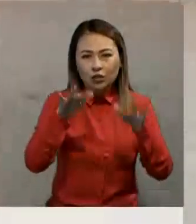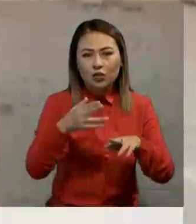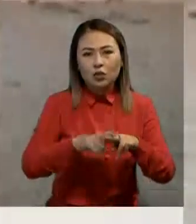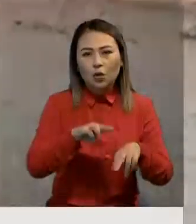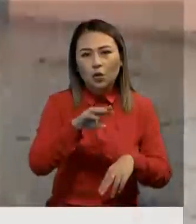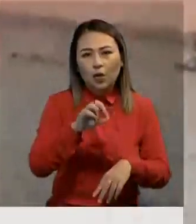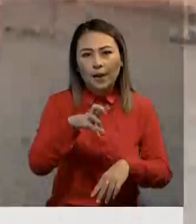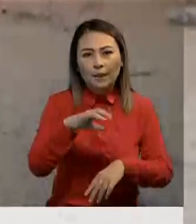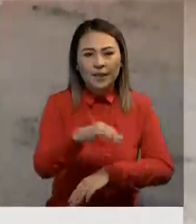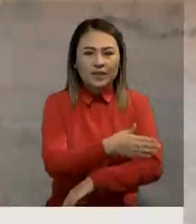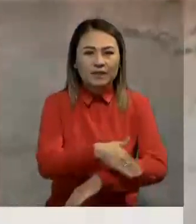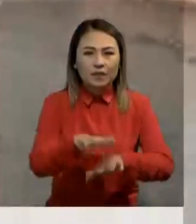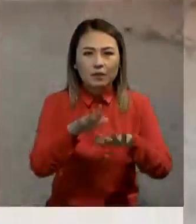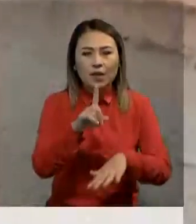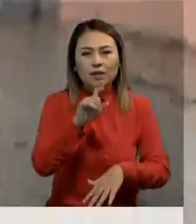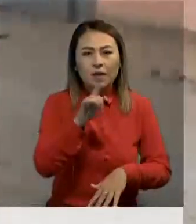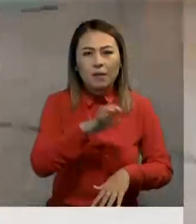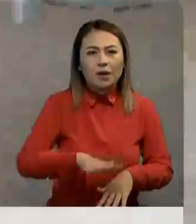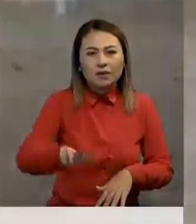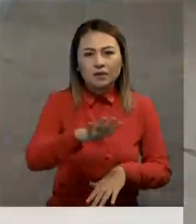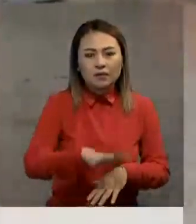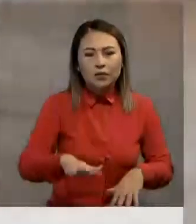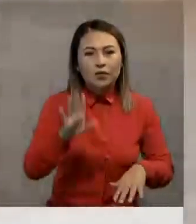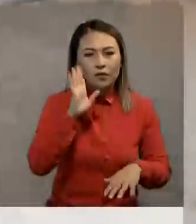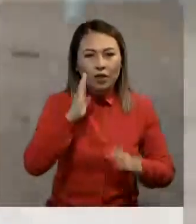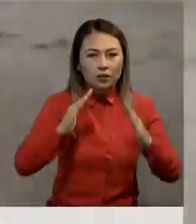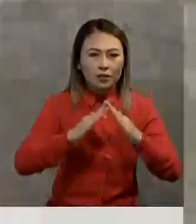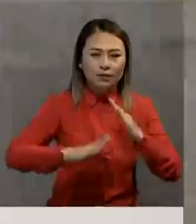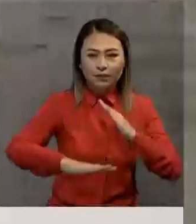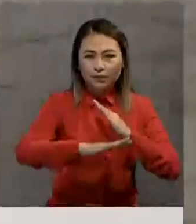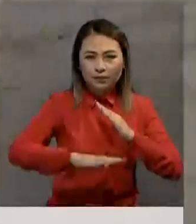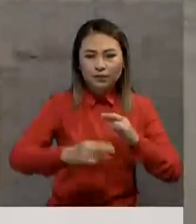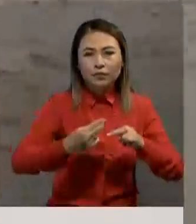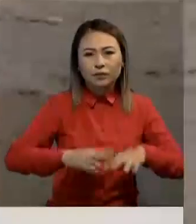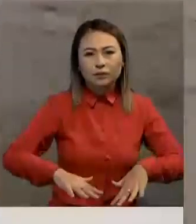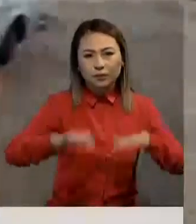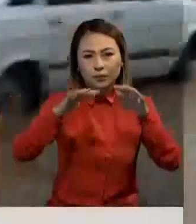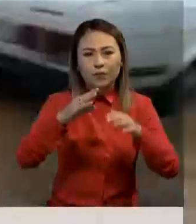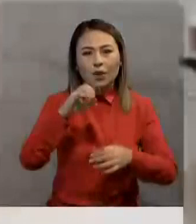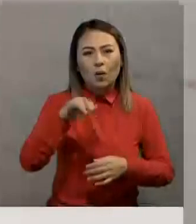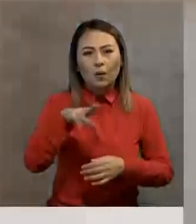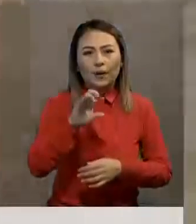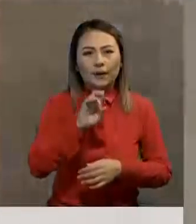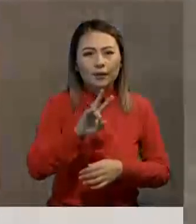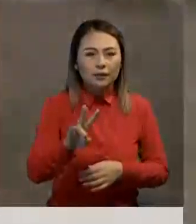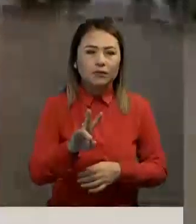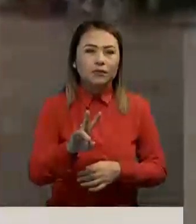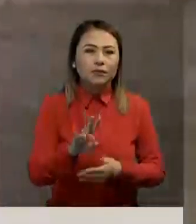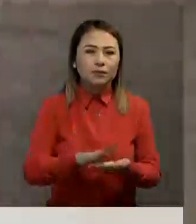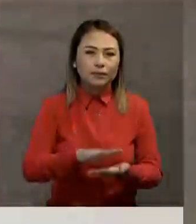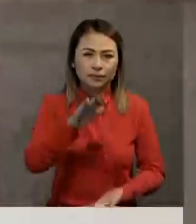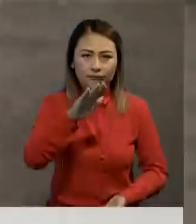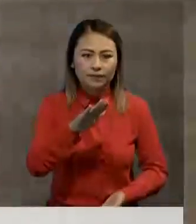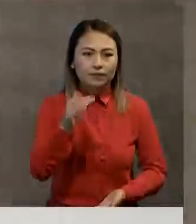ауданы Зағанбар елді мекеніндегі тұрғын үйлер мен әлеуметтік нысандардың аулаларына су кірді. Себеп тау беткейінде орналасқан Боз каналына жаңбыр суы толып,